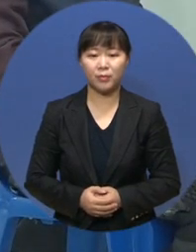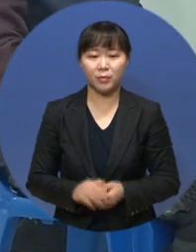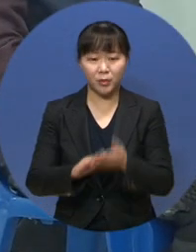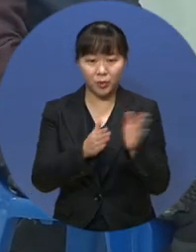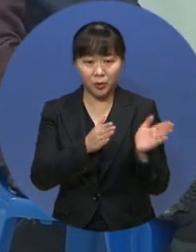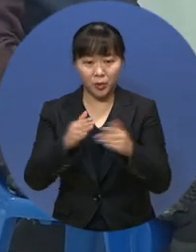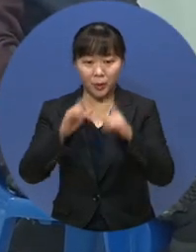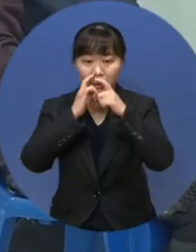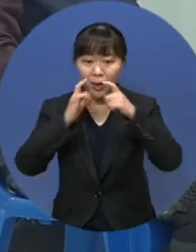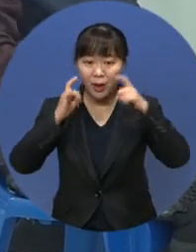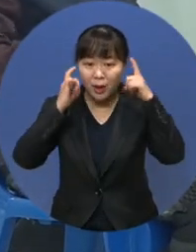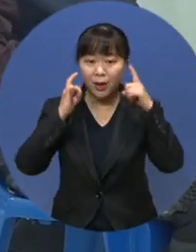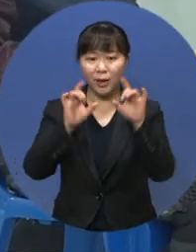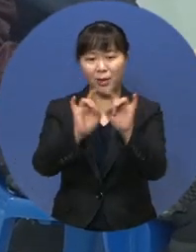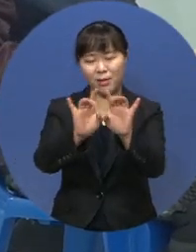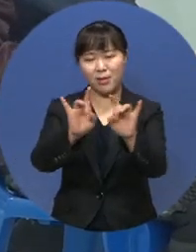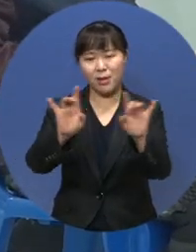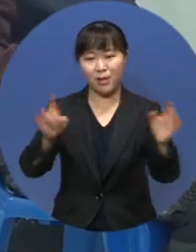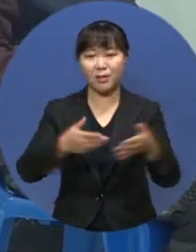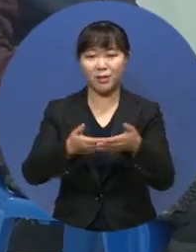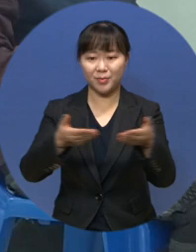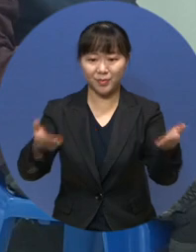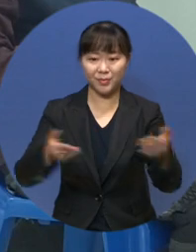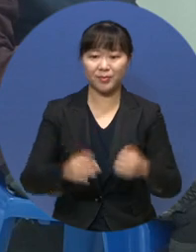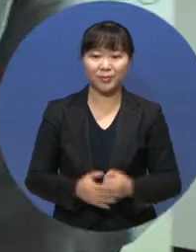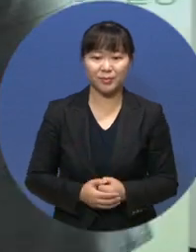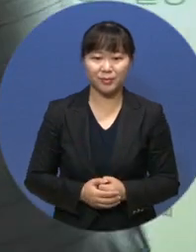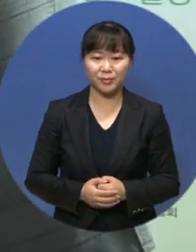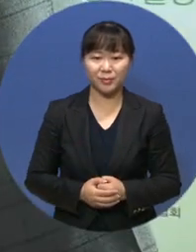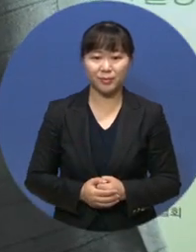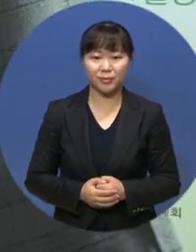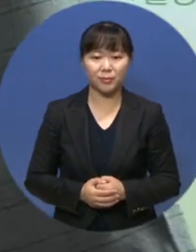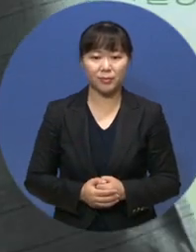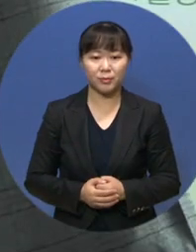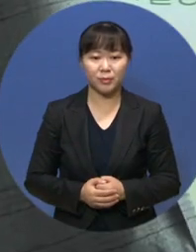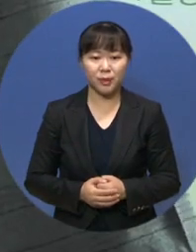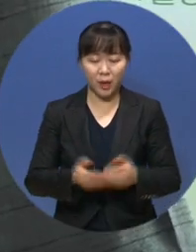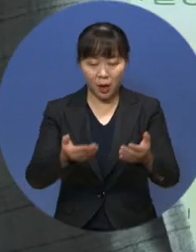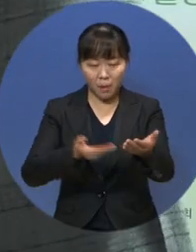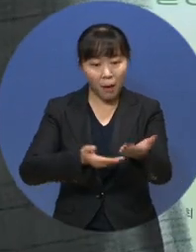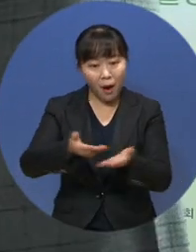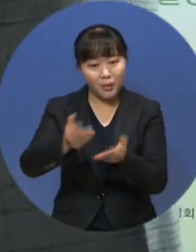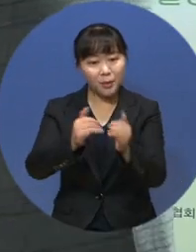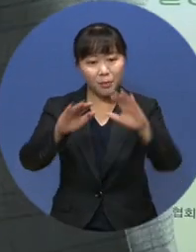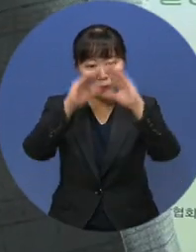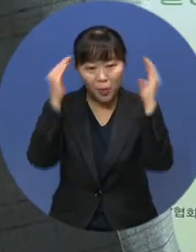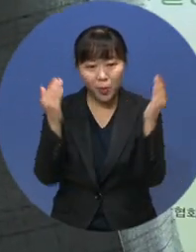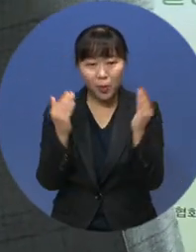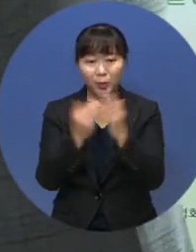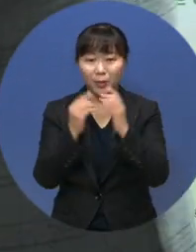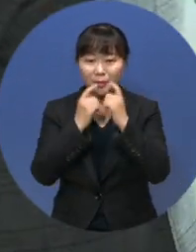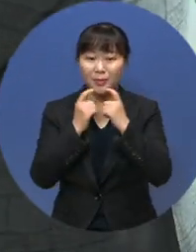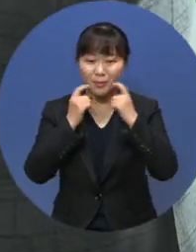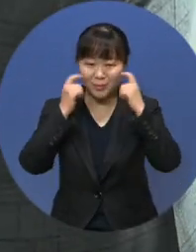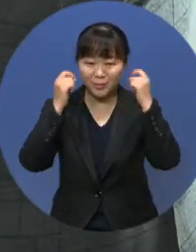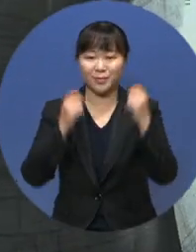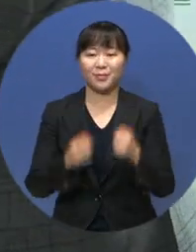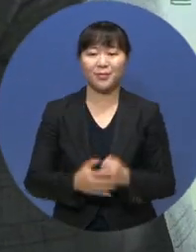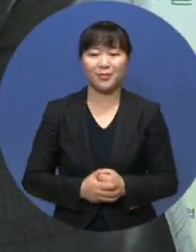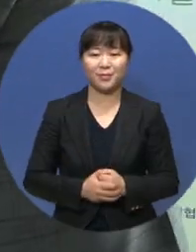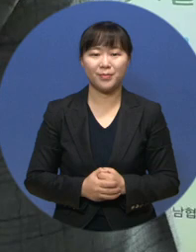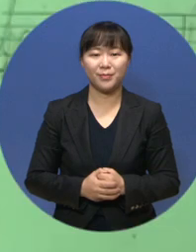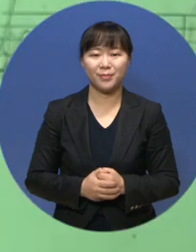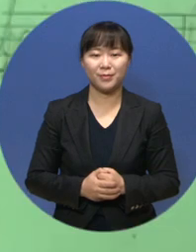정성스럽게 준비한 마스크를 한분한 분에게 전달합니다. 주는 이와 받는 이 모두 입가에 미소가